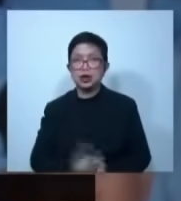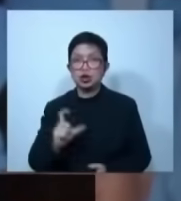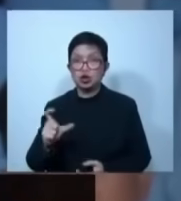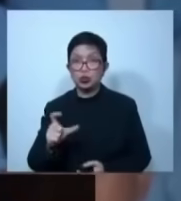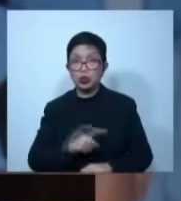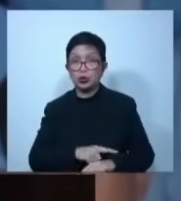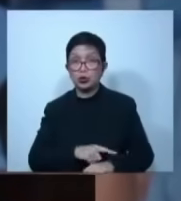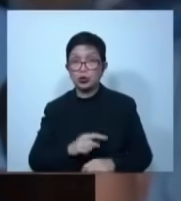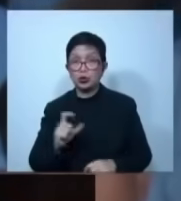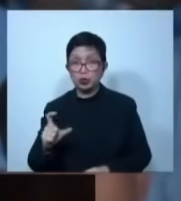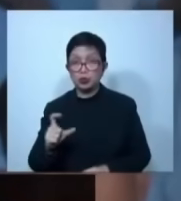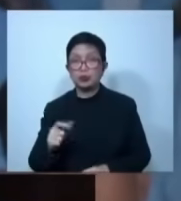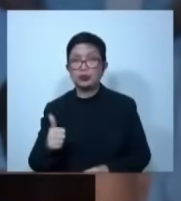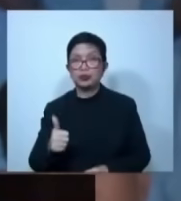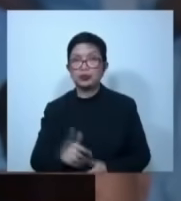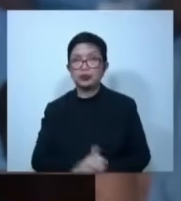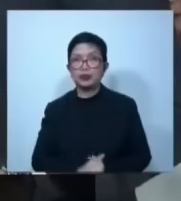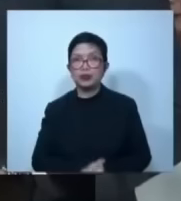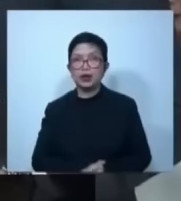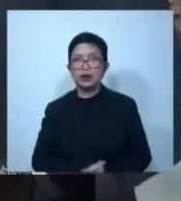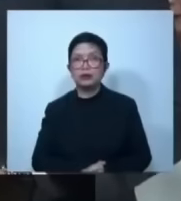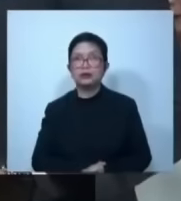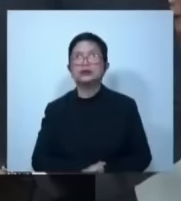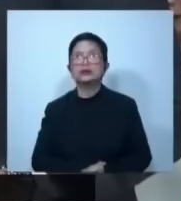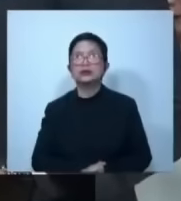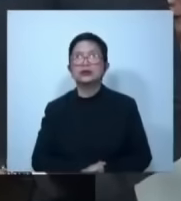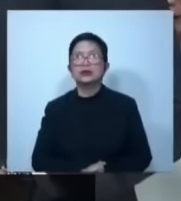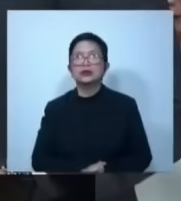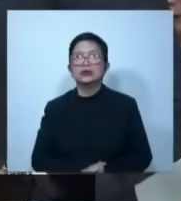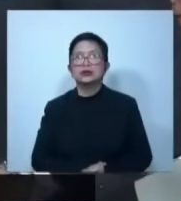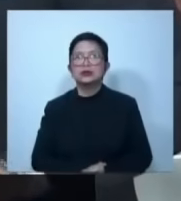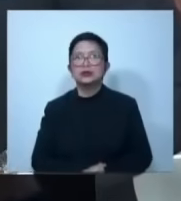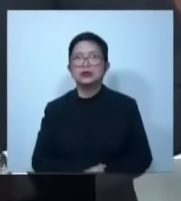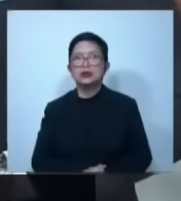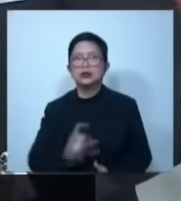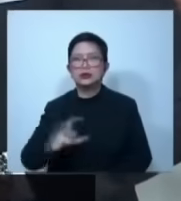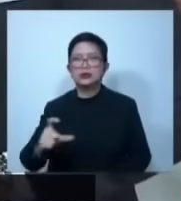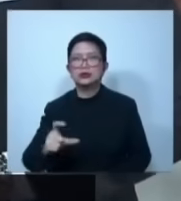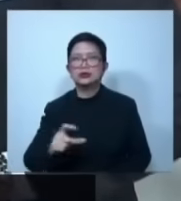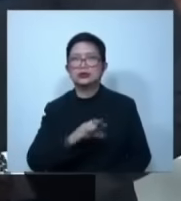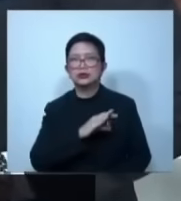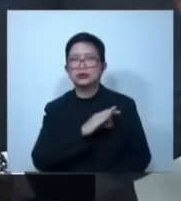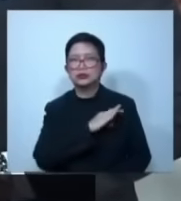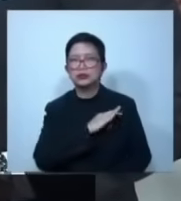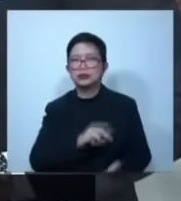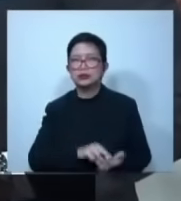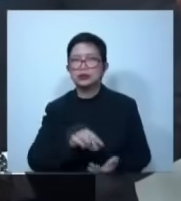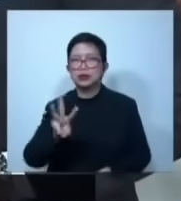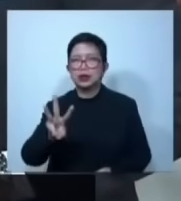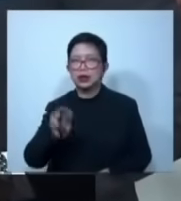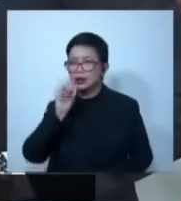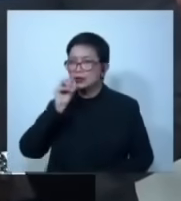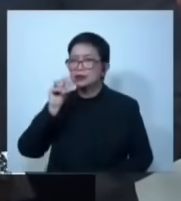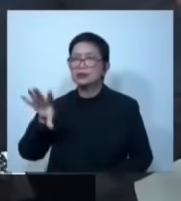merupukup baik selanjutnya kamilakan kepada calon Presiden nomor urut 3 untuk memberikan tanggapan kepada